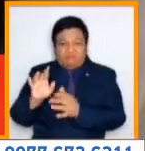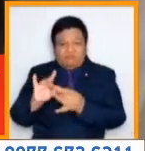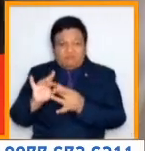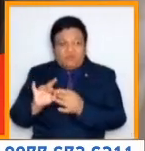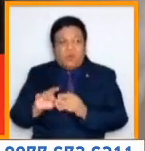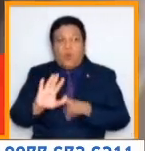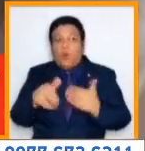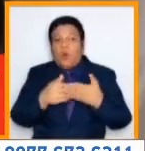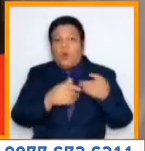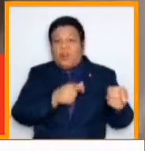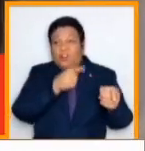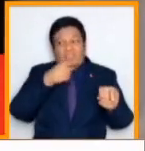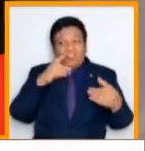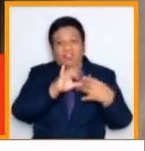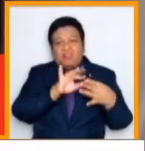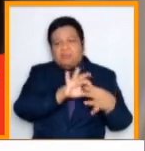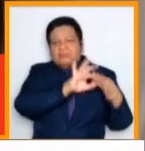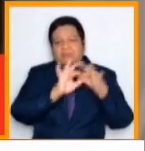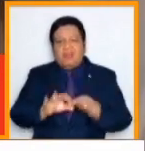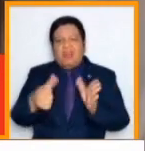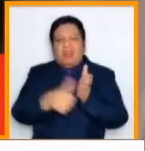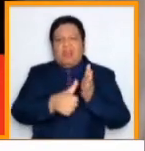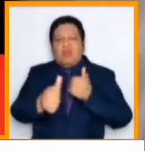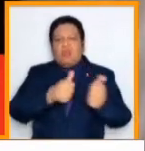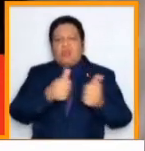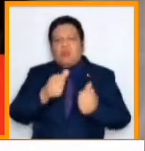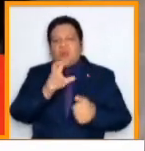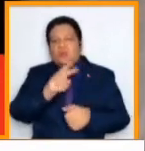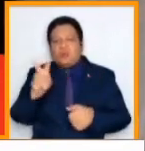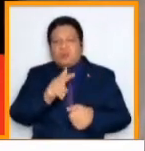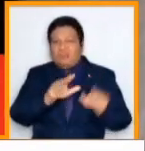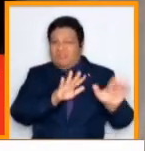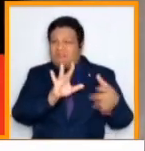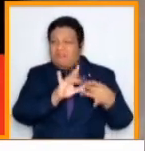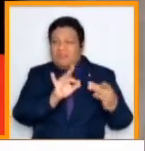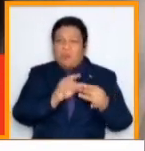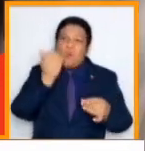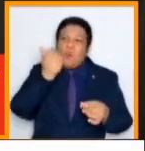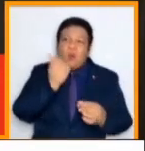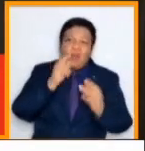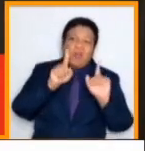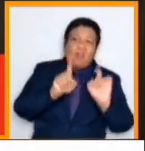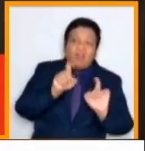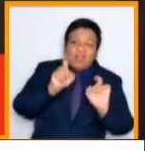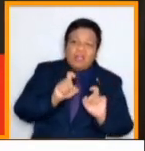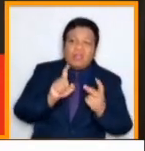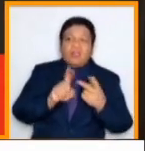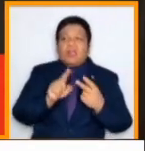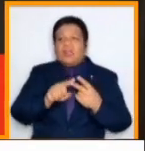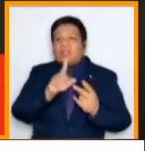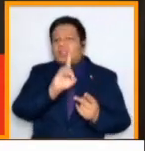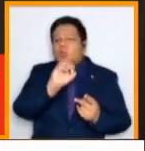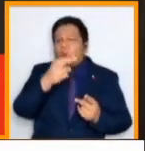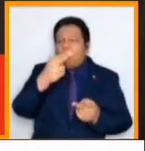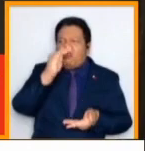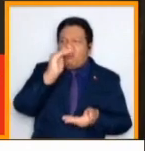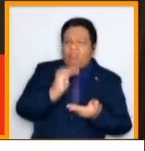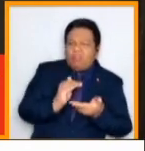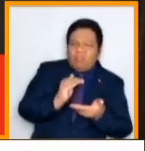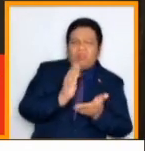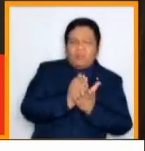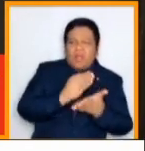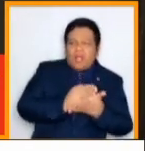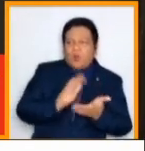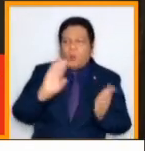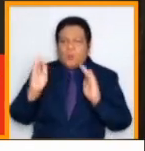2022. Ilan sa mga puna ni Robredo ang kakulangan umano ng COVID testing, pagbaba ng pondo ng DOH kumpara sa ibang ahensya, at kakulangan ng